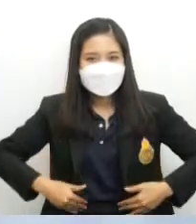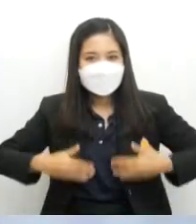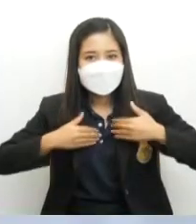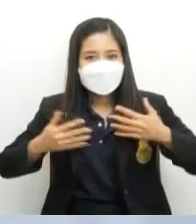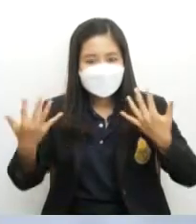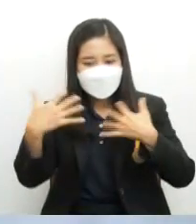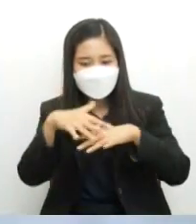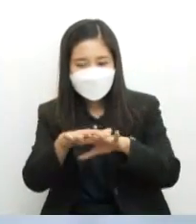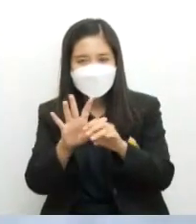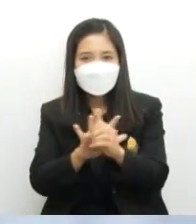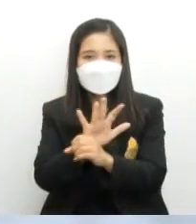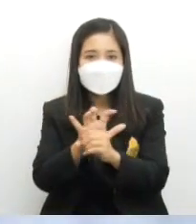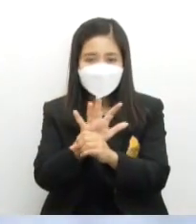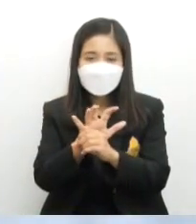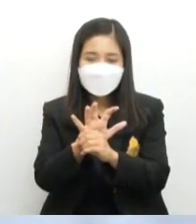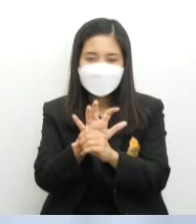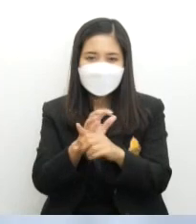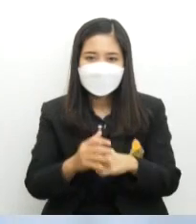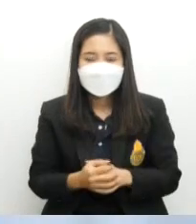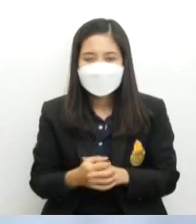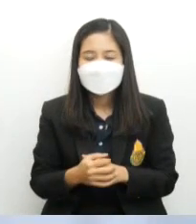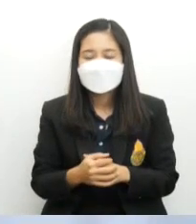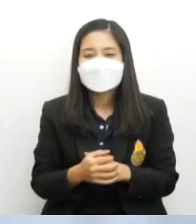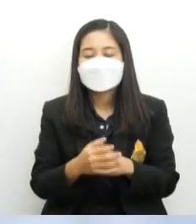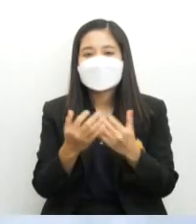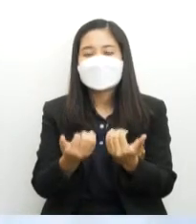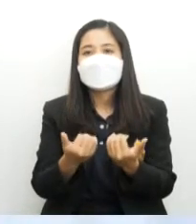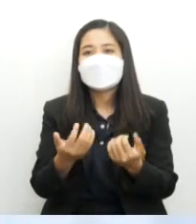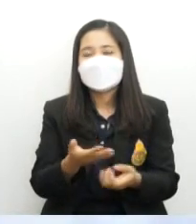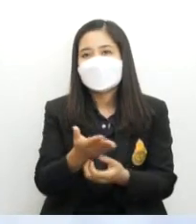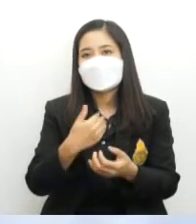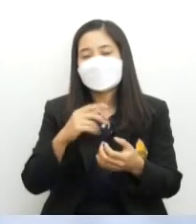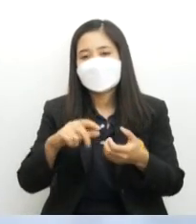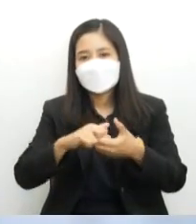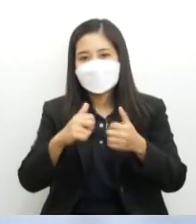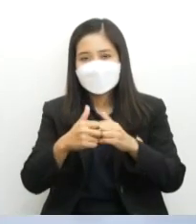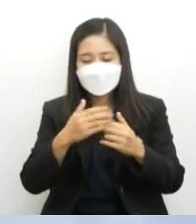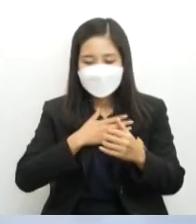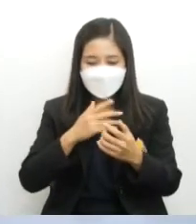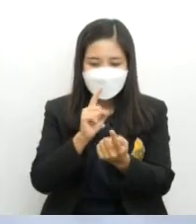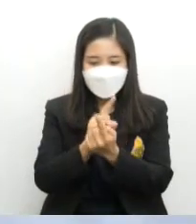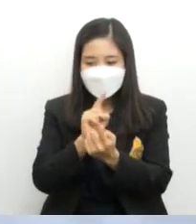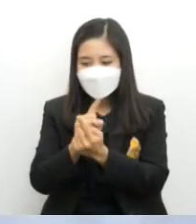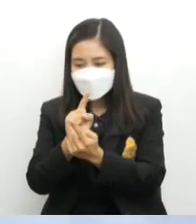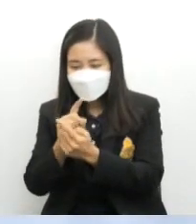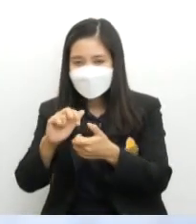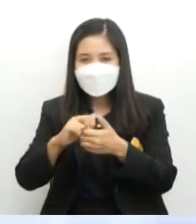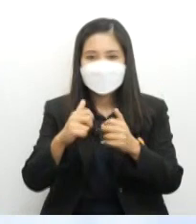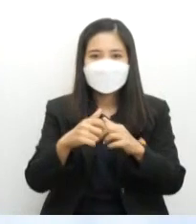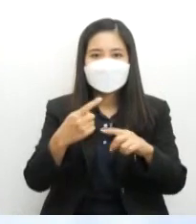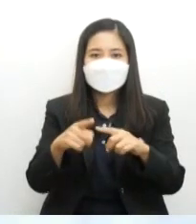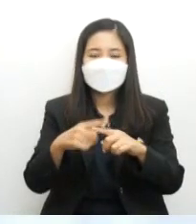ความสำเร็จแล้วก็จะมีอุปสรรคให้เราได้พิสูจน์ปัญญาในการเผชิญปัญหาต่างๆเหล่